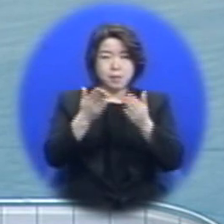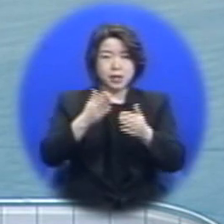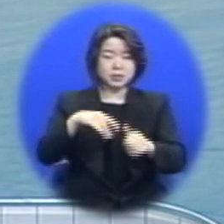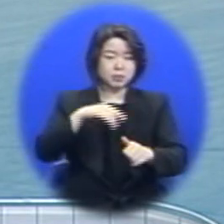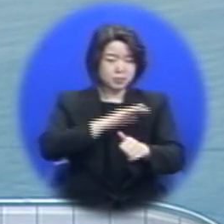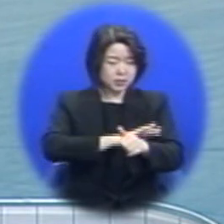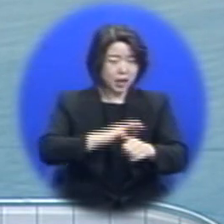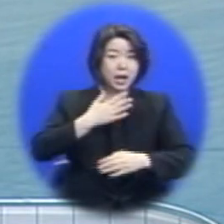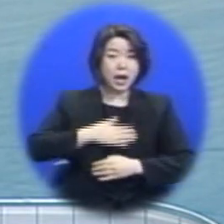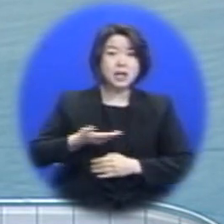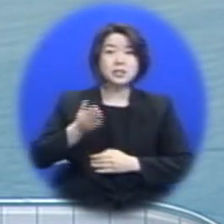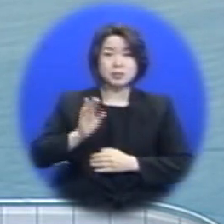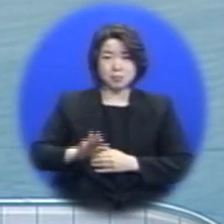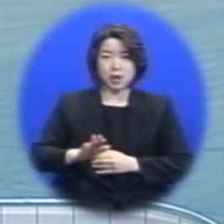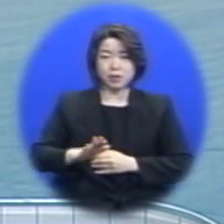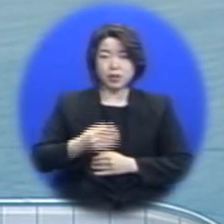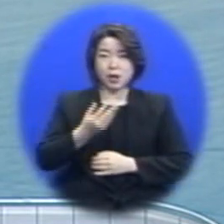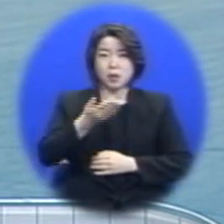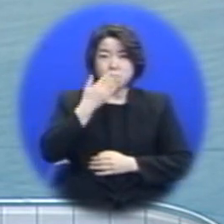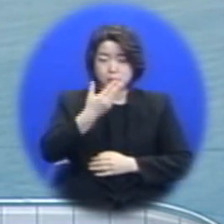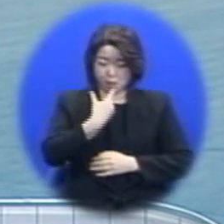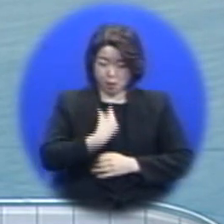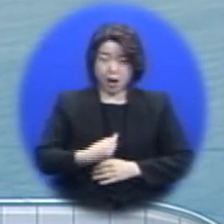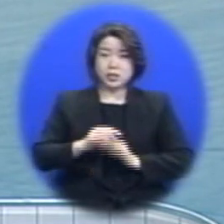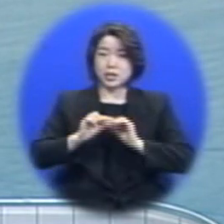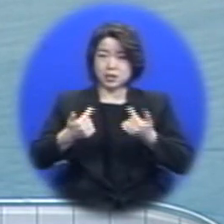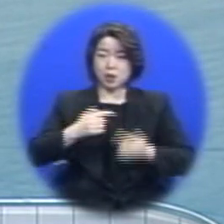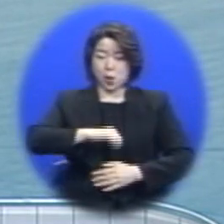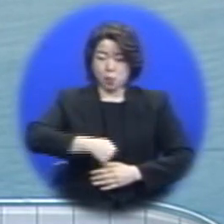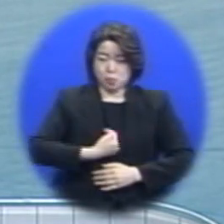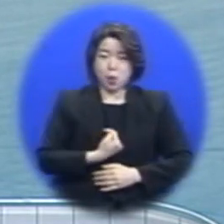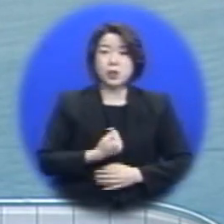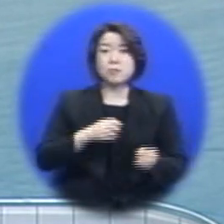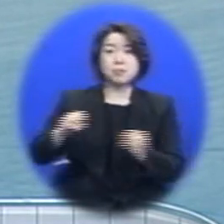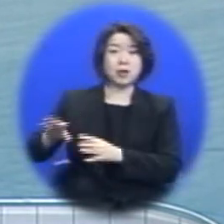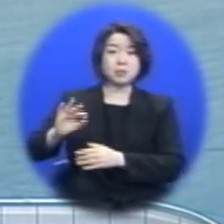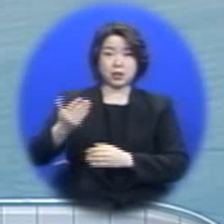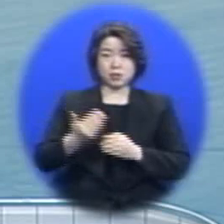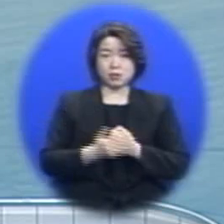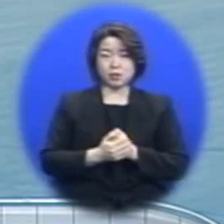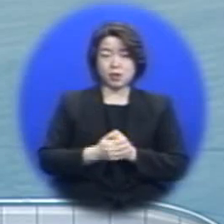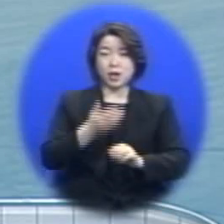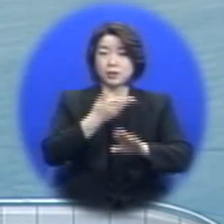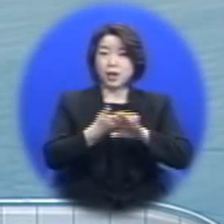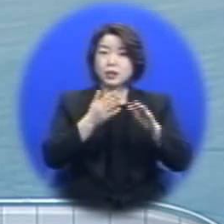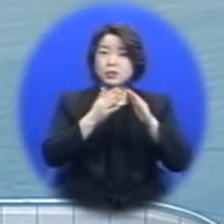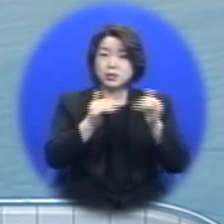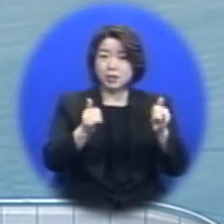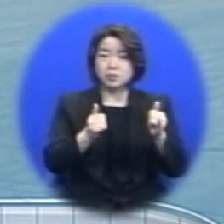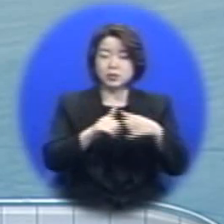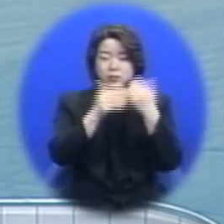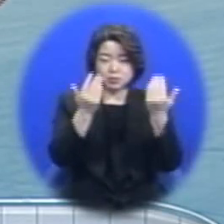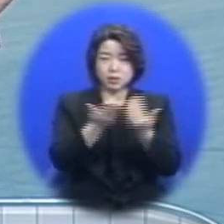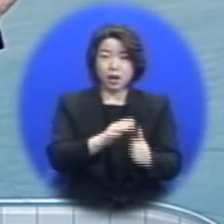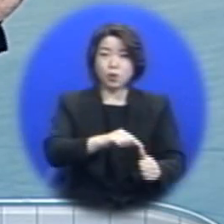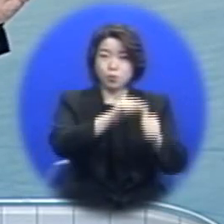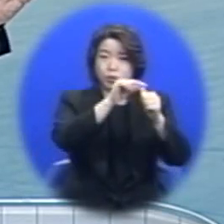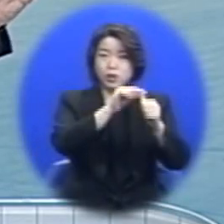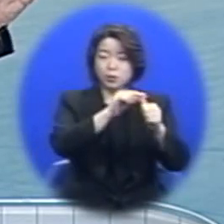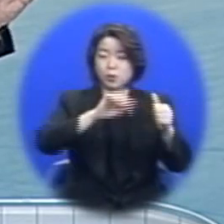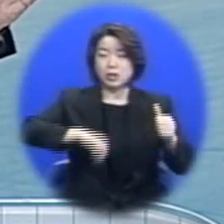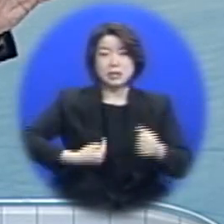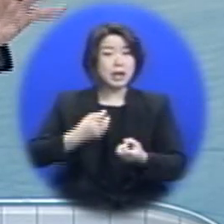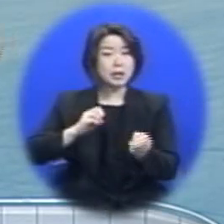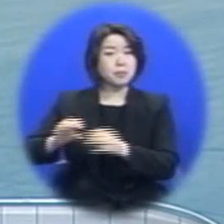사람은 마지막에 오히려 본인 자신이 버림을 받아, 다른 교인들은 다 구원하고 자기는 버림을 받을 수